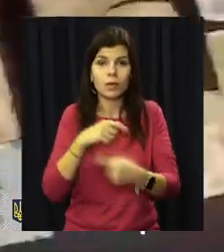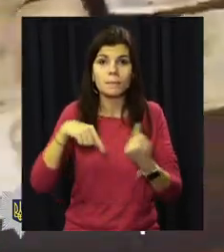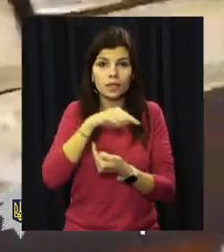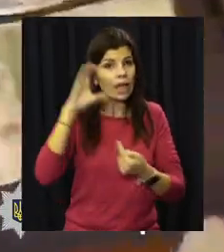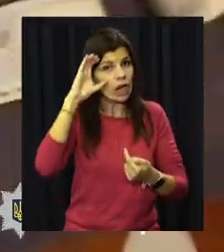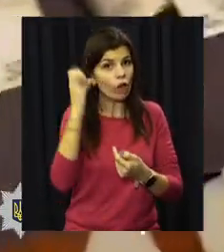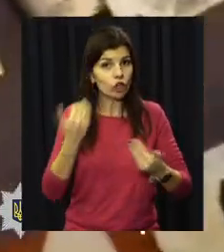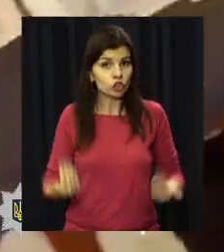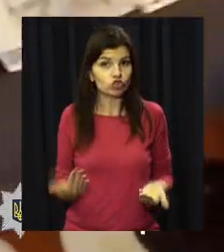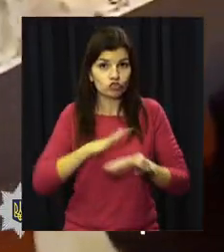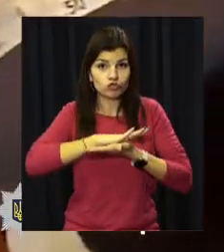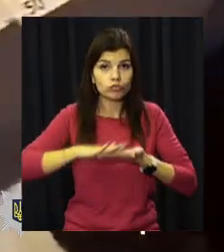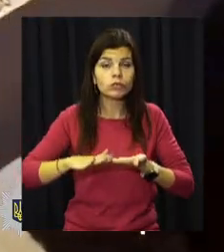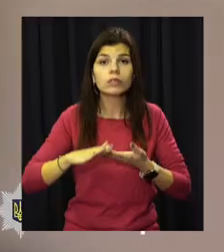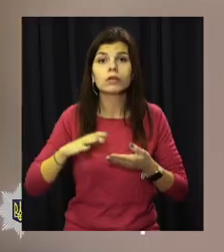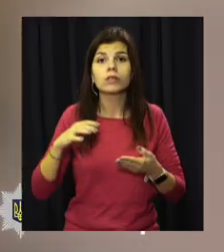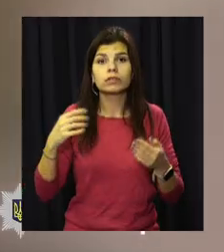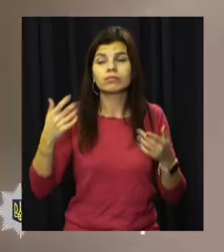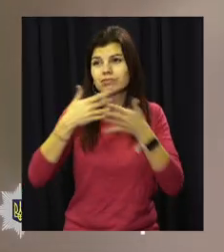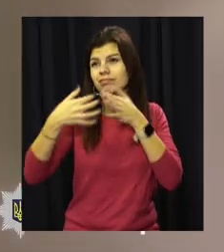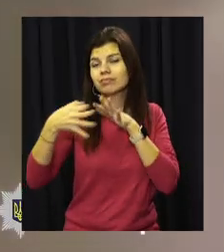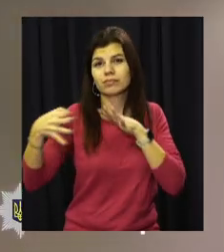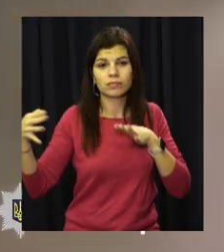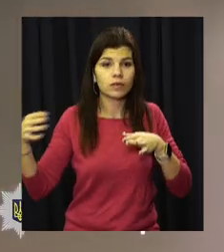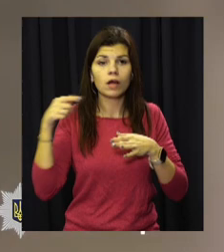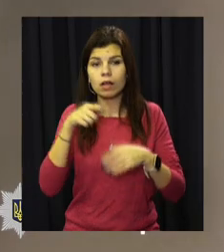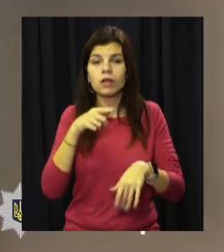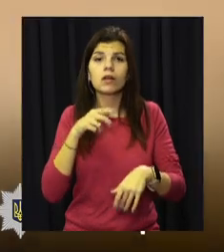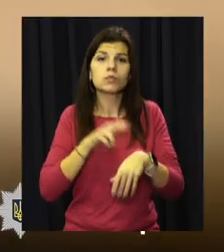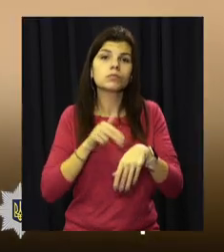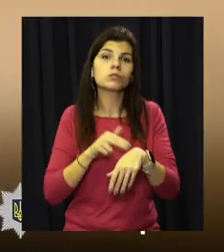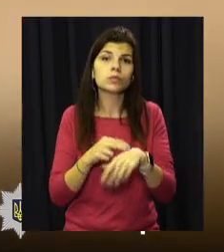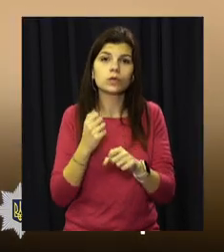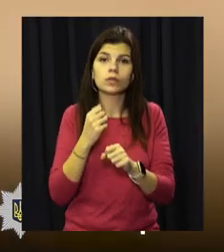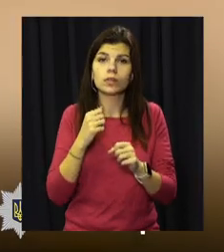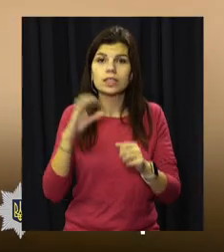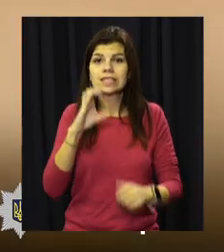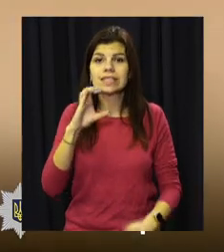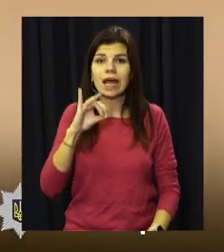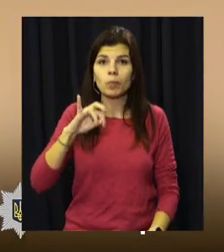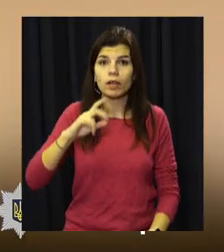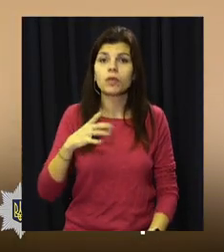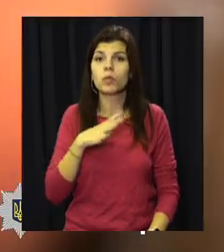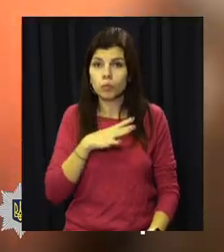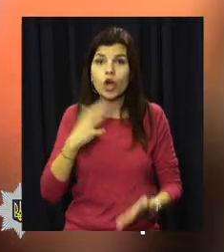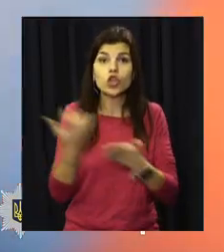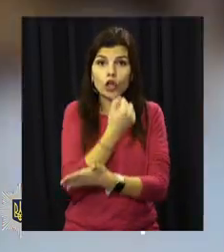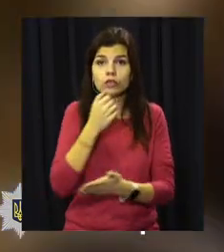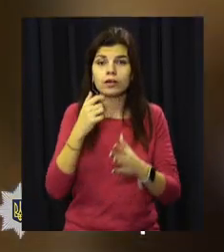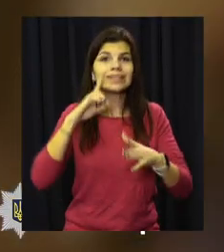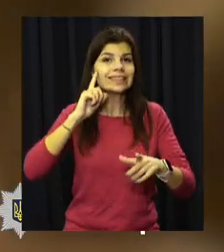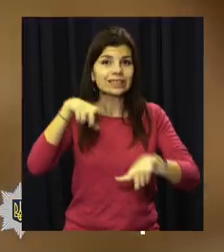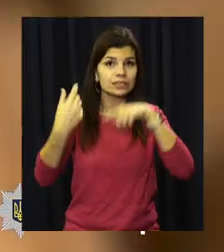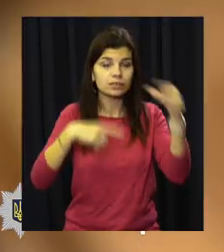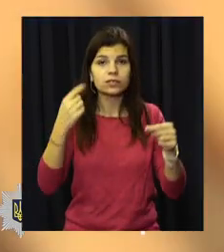мешканці Кривого Рогу та прилеглих населених пунктів. Перший етап спецоперації правоохоронці провели у серпні. Знайшли плантацію